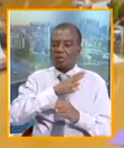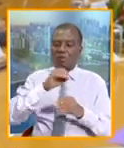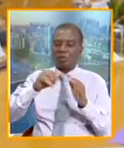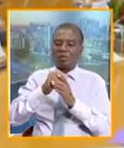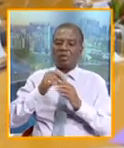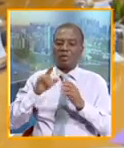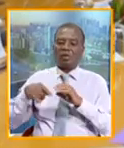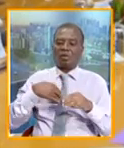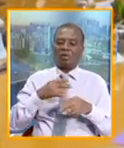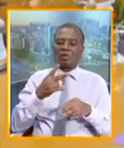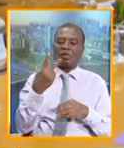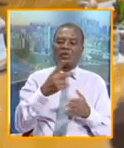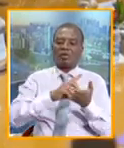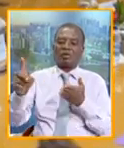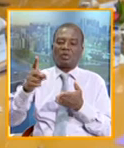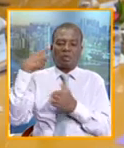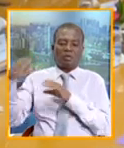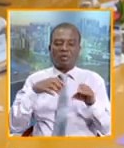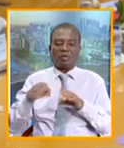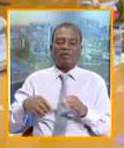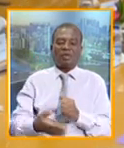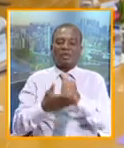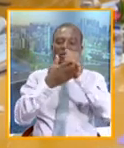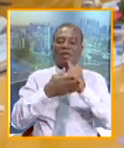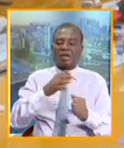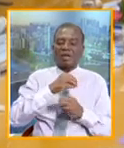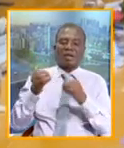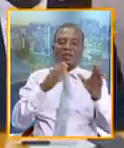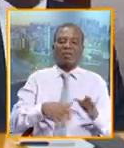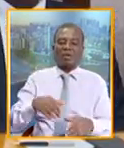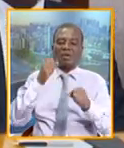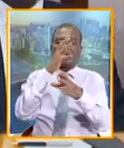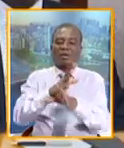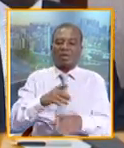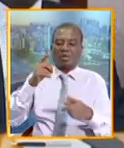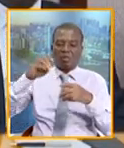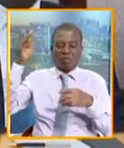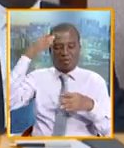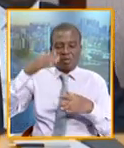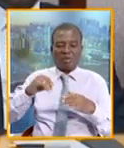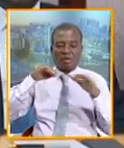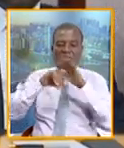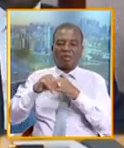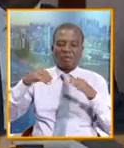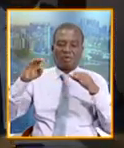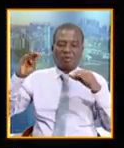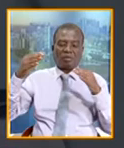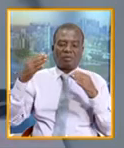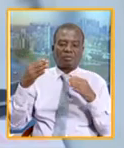ils disposaient de 2 semaines pour élaborer leurs contributions et les mettre à disposition du ministère de l'Intérieur et de la Sécurité.